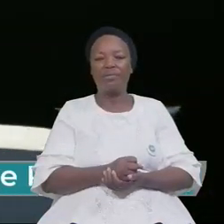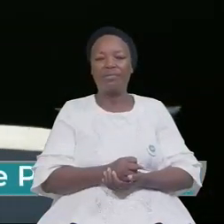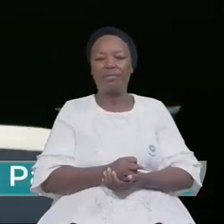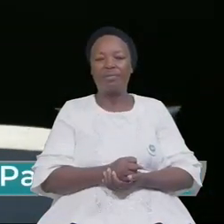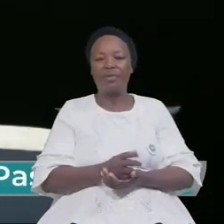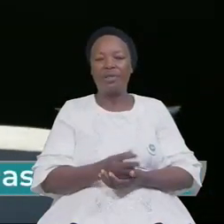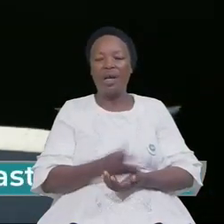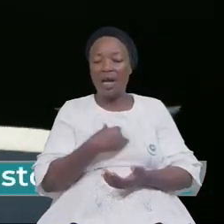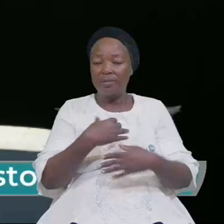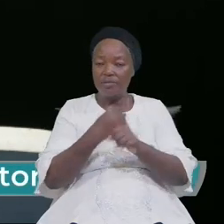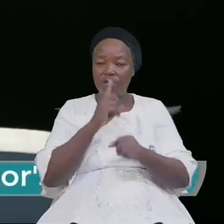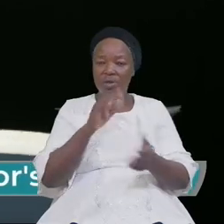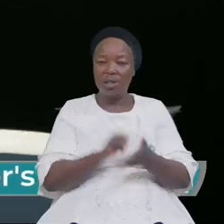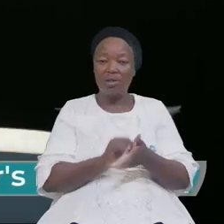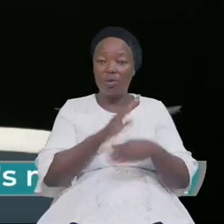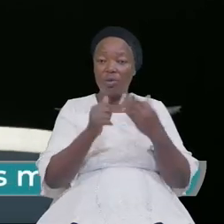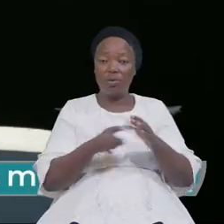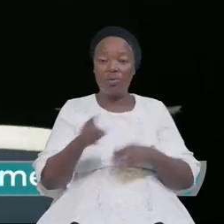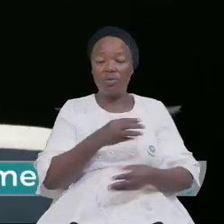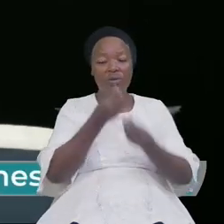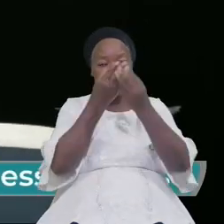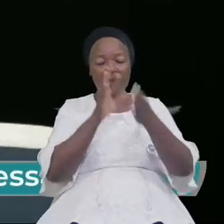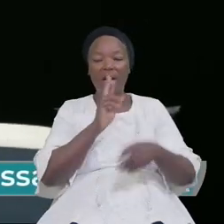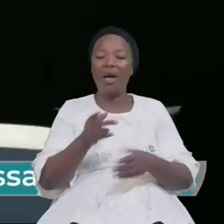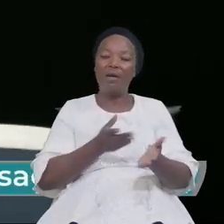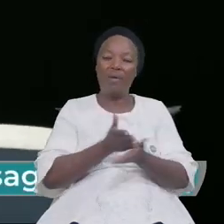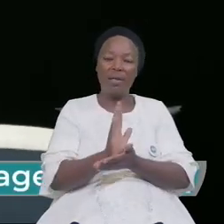Prenons toutes ces informations.